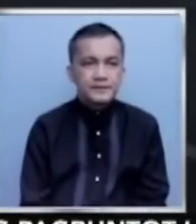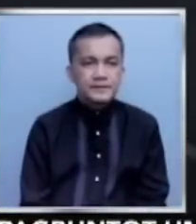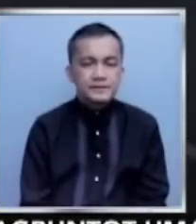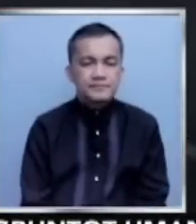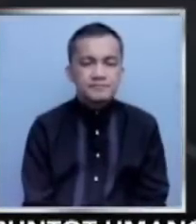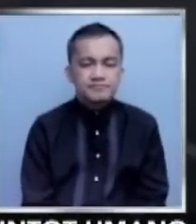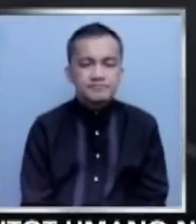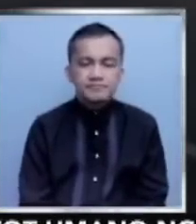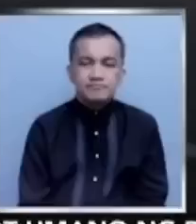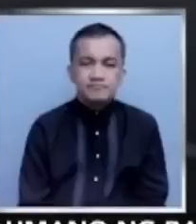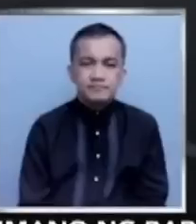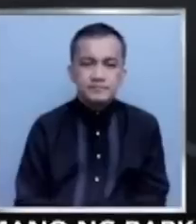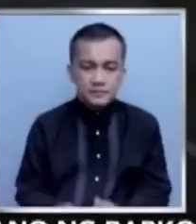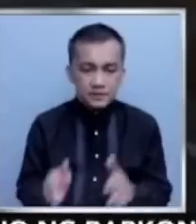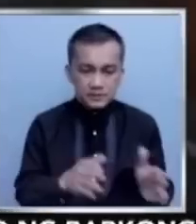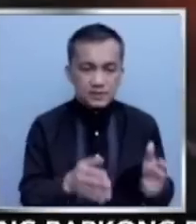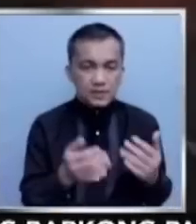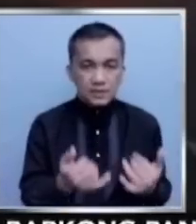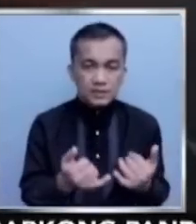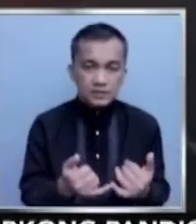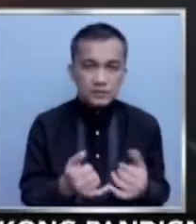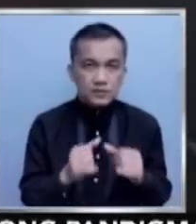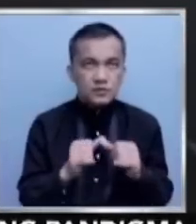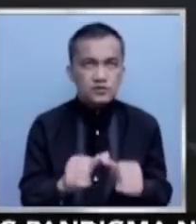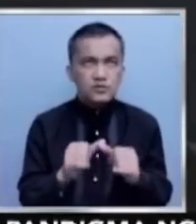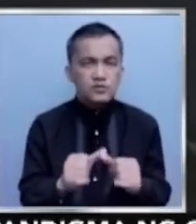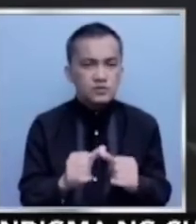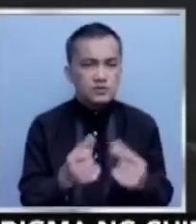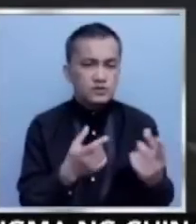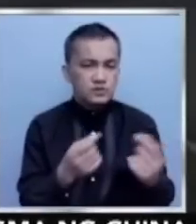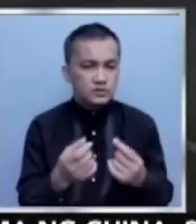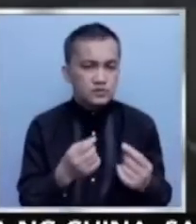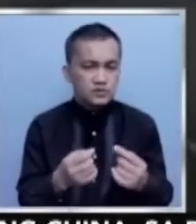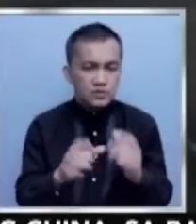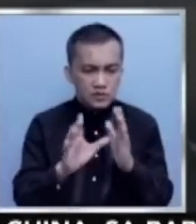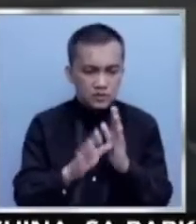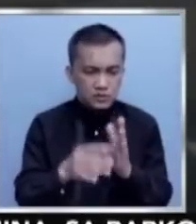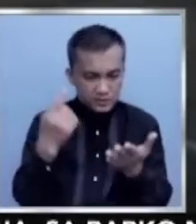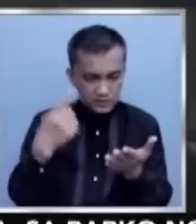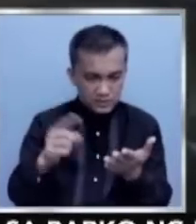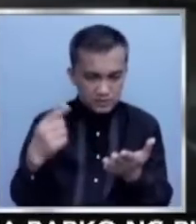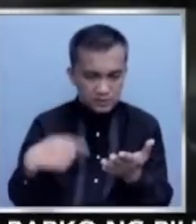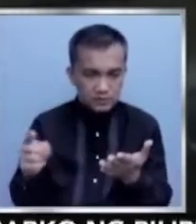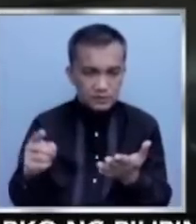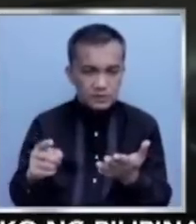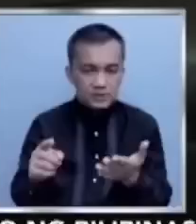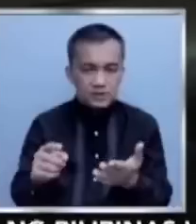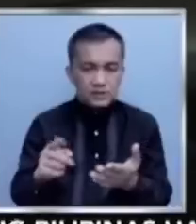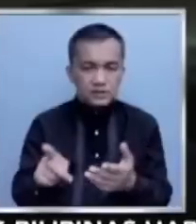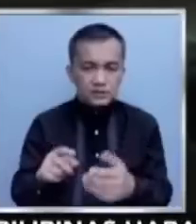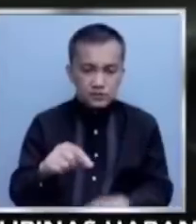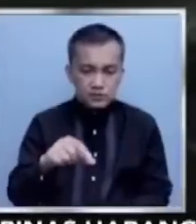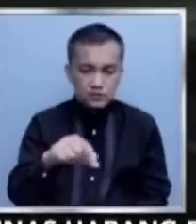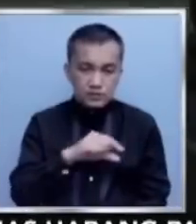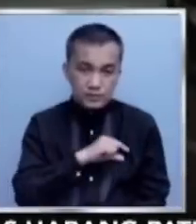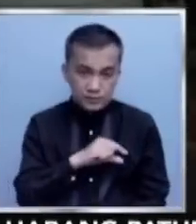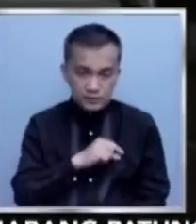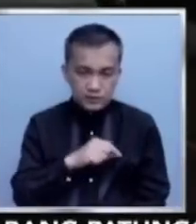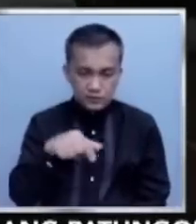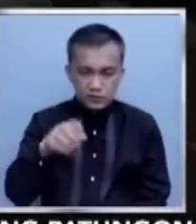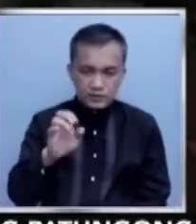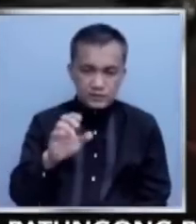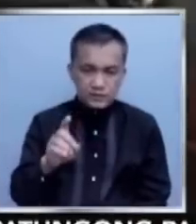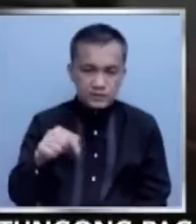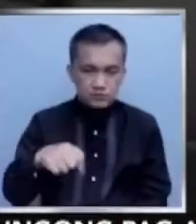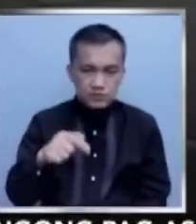Samantala, Vicky, sa mga sandali nito ay tuloy-tuloy pa rin ang isinasagawang COMELEC checkpoint ng mga kagawad ng QCBD Station 6 dito sa Mayluzon Avenue.